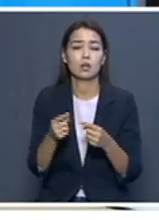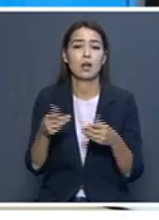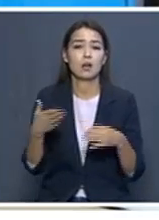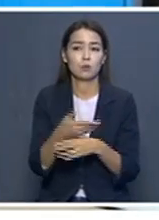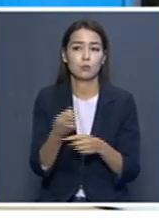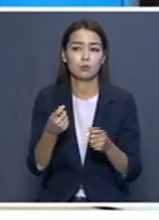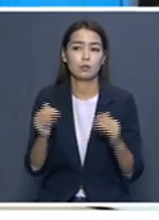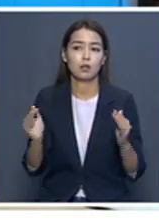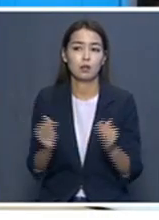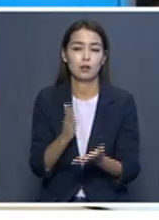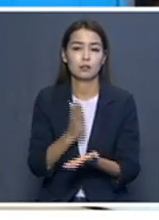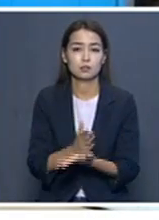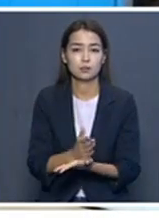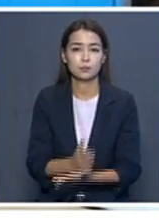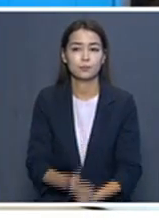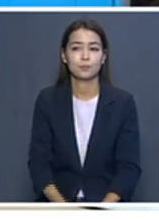көрінеді.